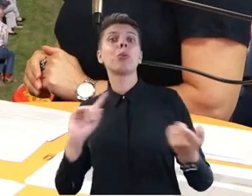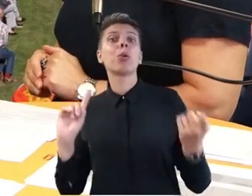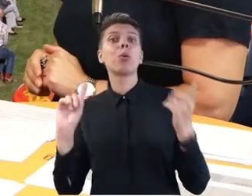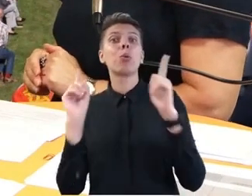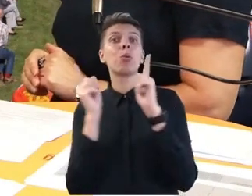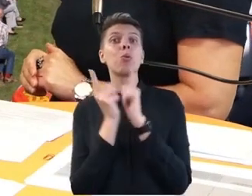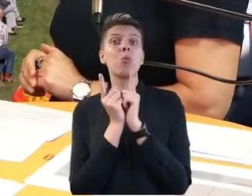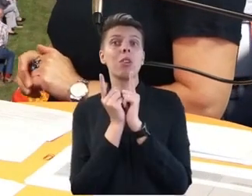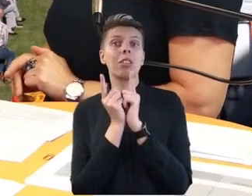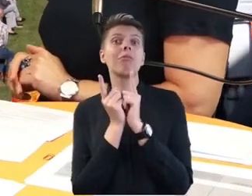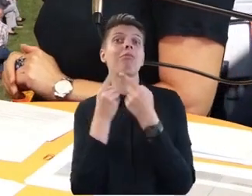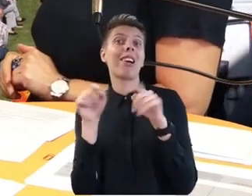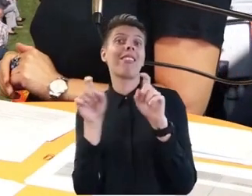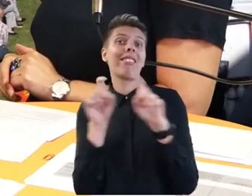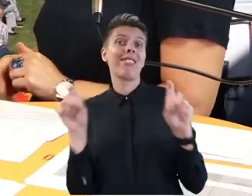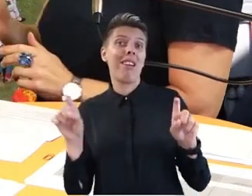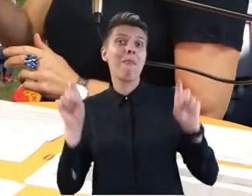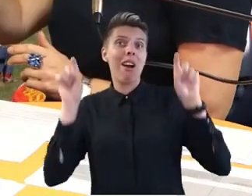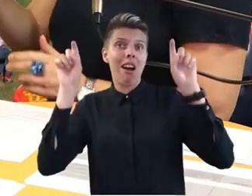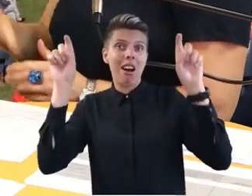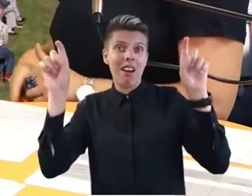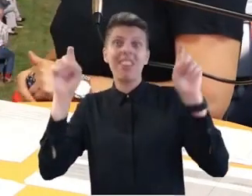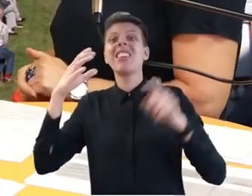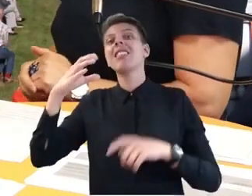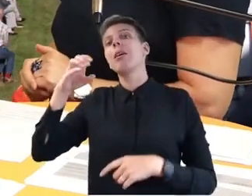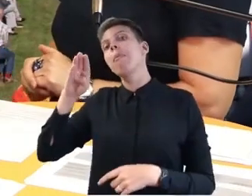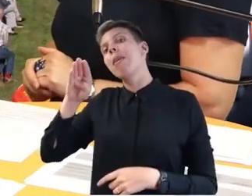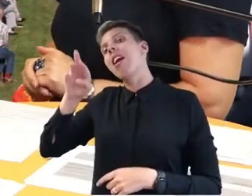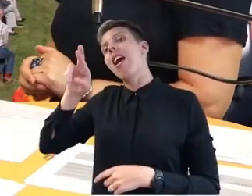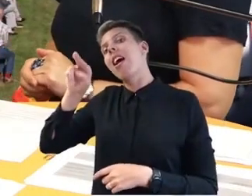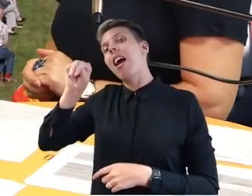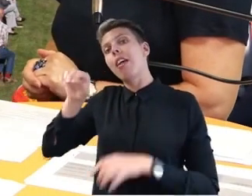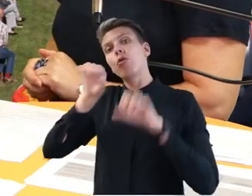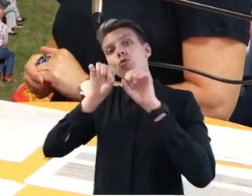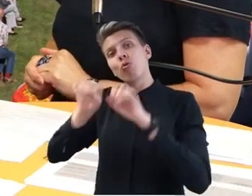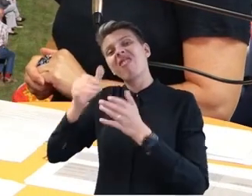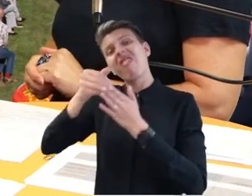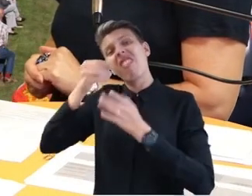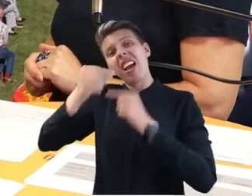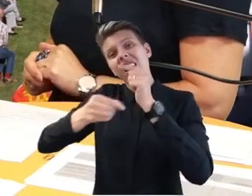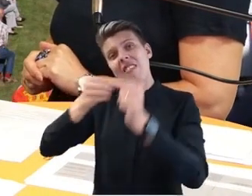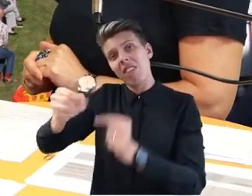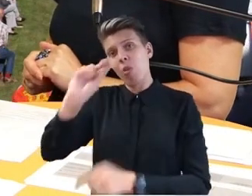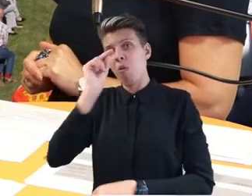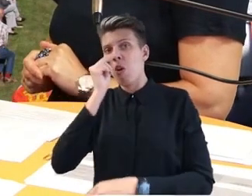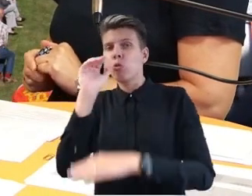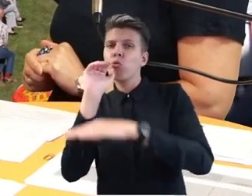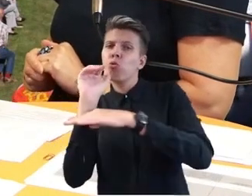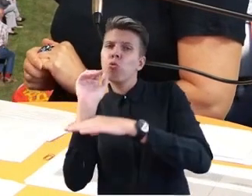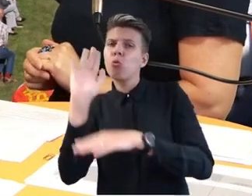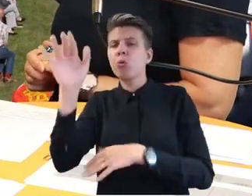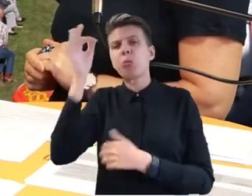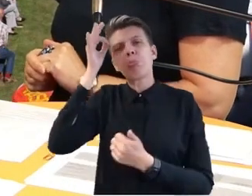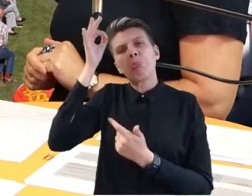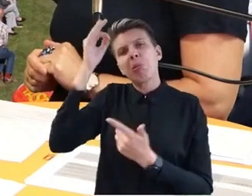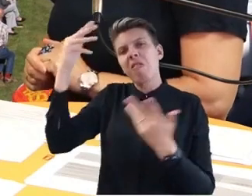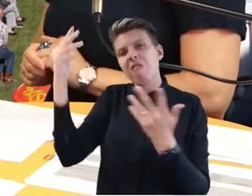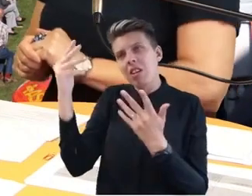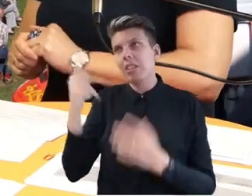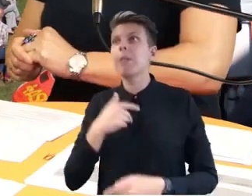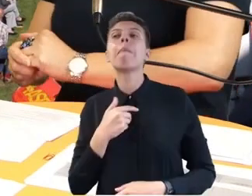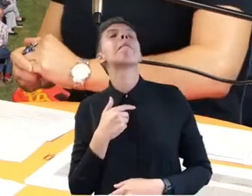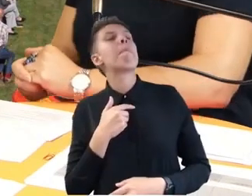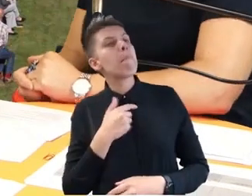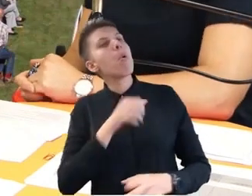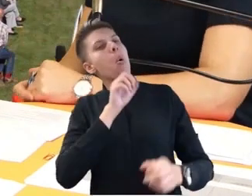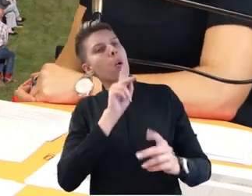wie entwickelt sich denn der tbn schritt weiter was sind denn dafür pläne kommt vielleicht ganz kurz noch auf was